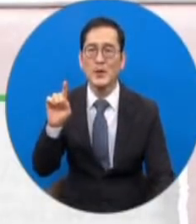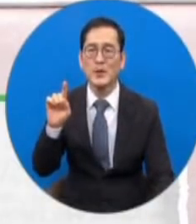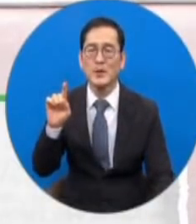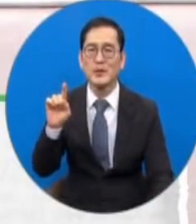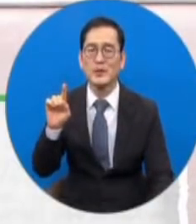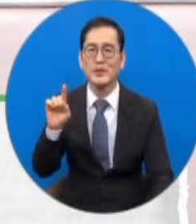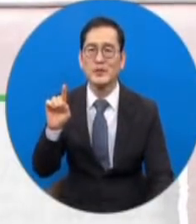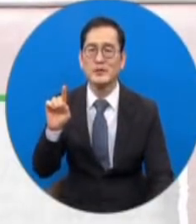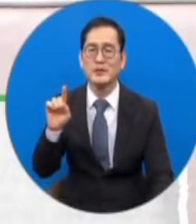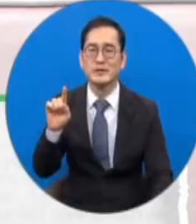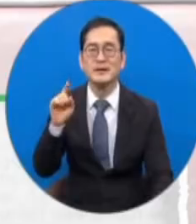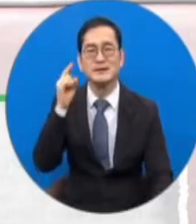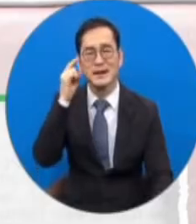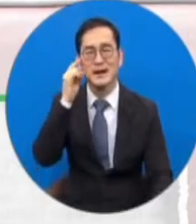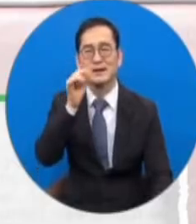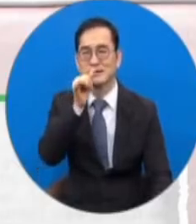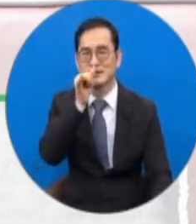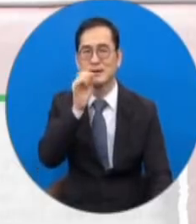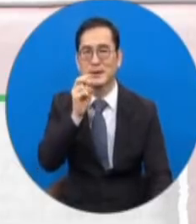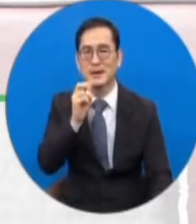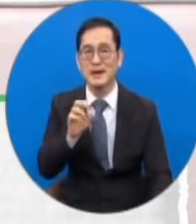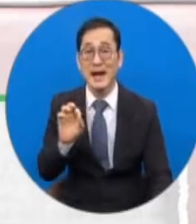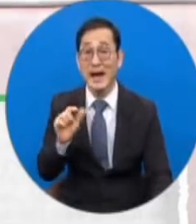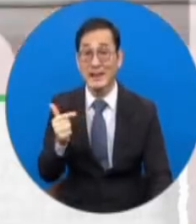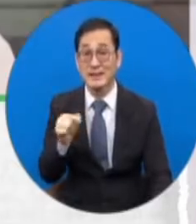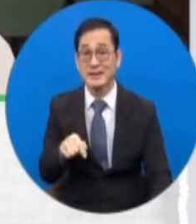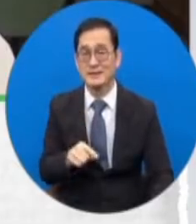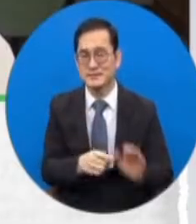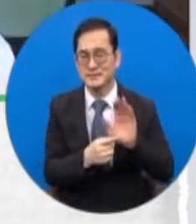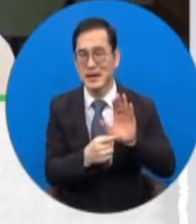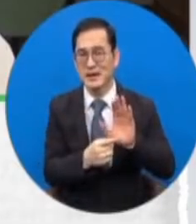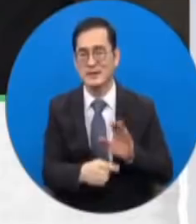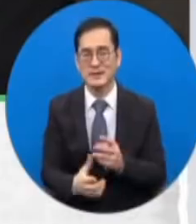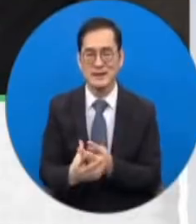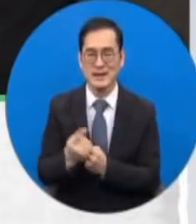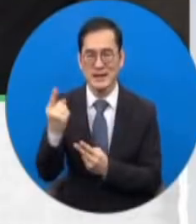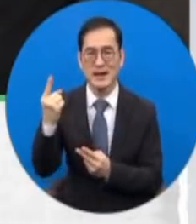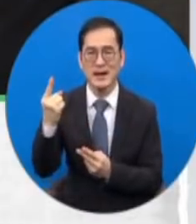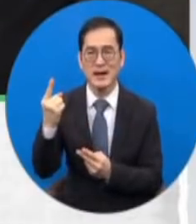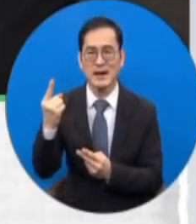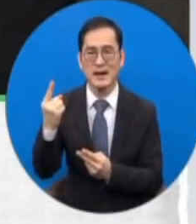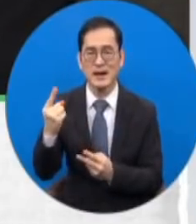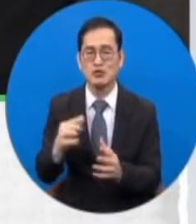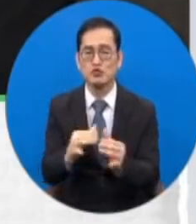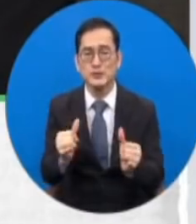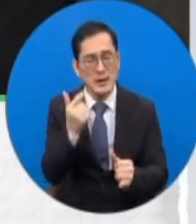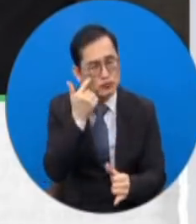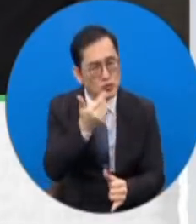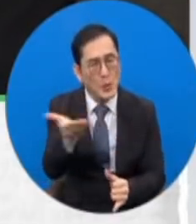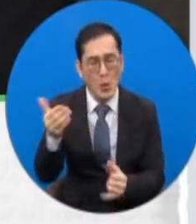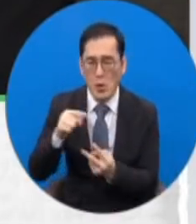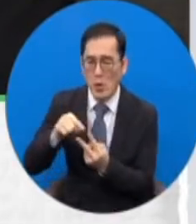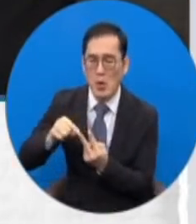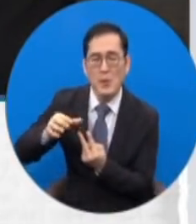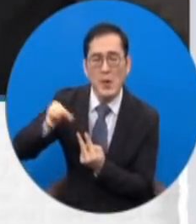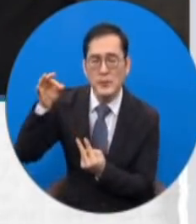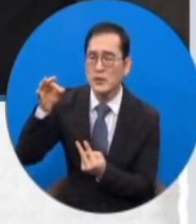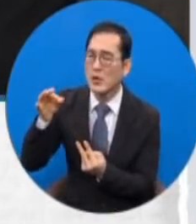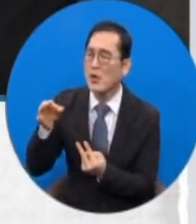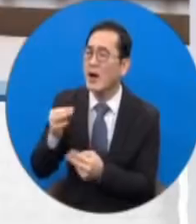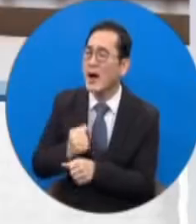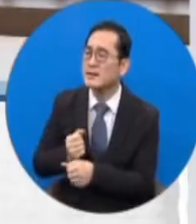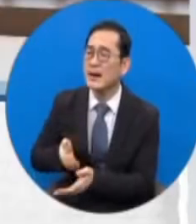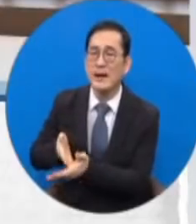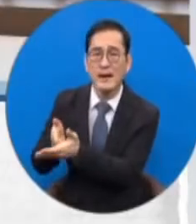생각하는데 안철수 후보는 2주전에 공개적으로 있지 않습니까 다니라 여론조사 듯 하자 그는 사실은 탑다운 방식이죠